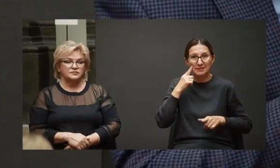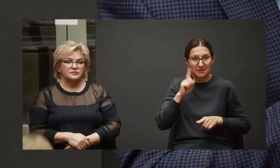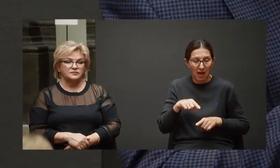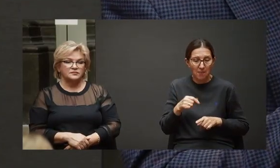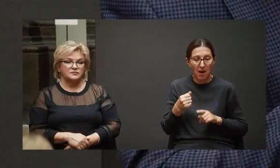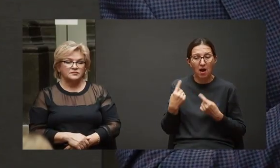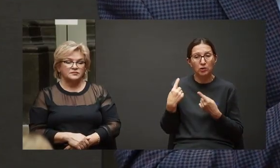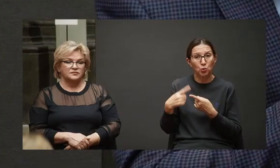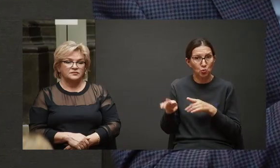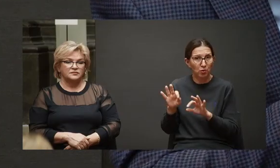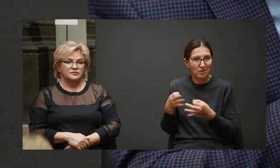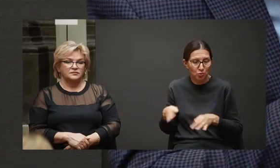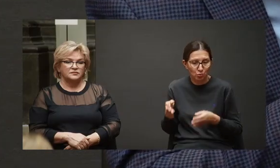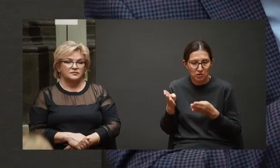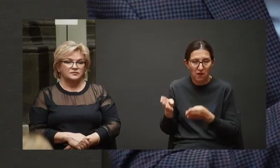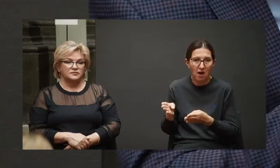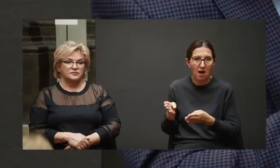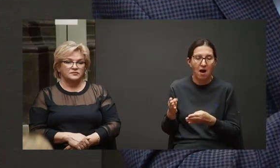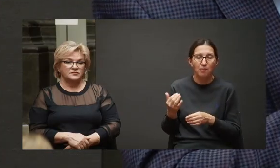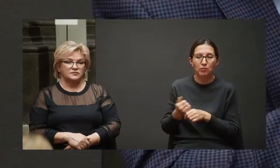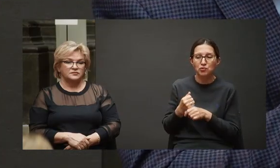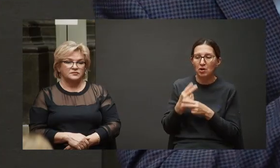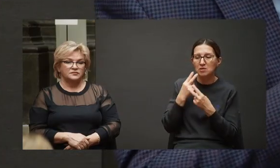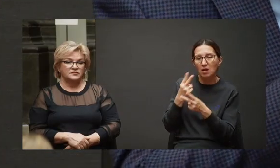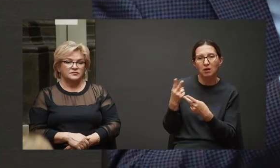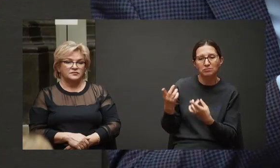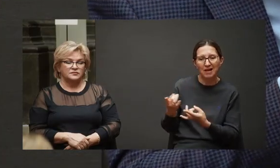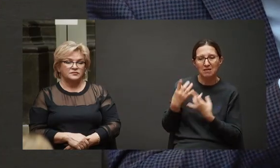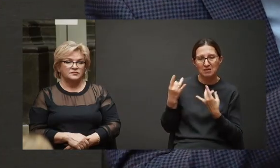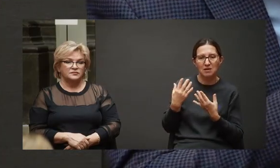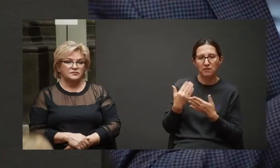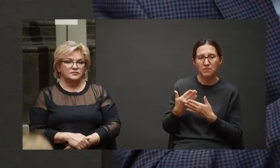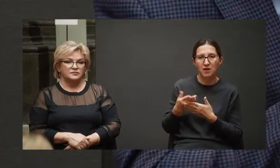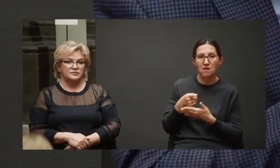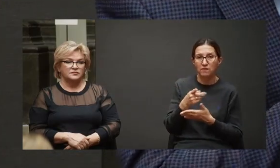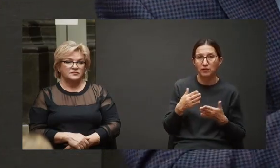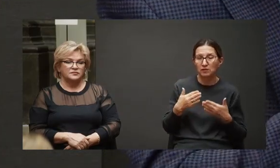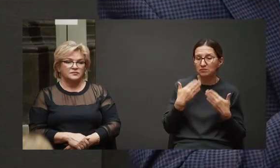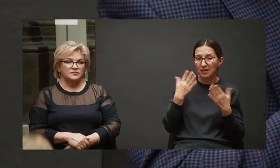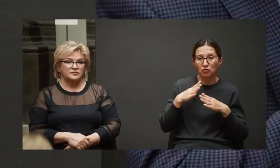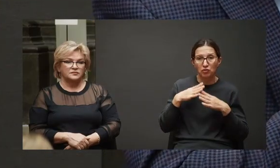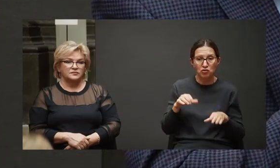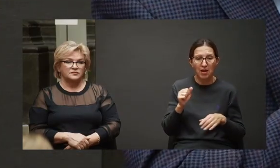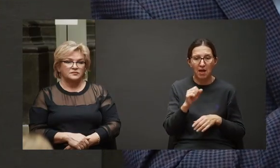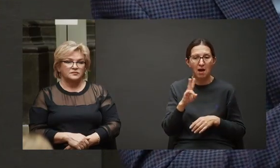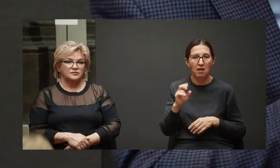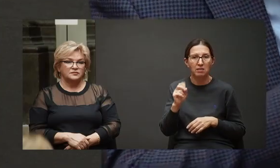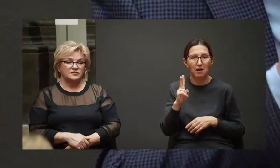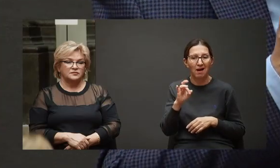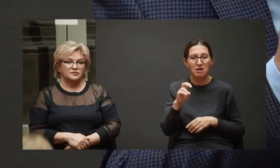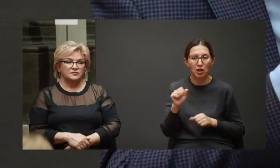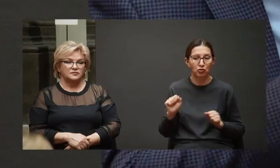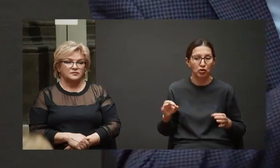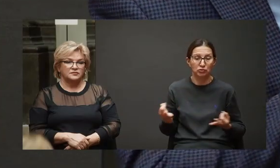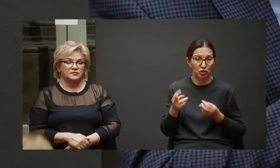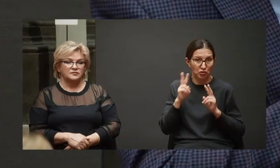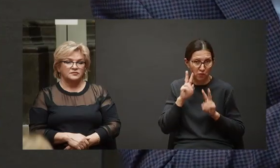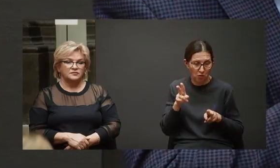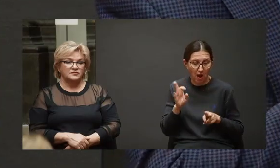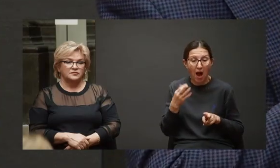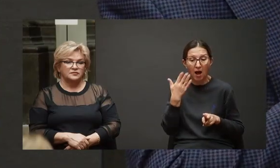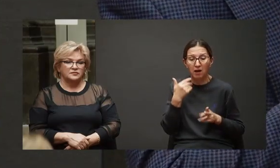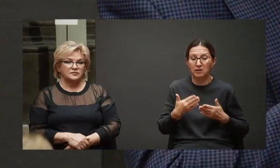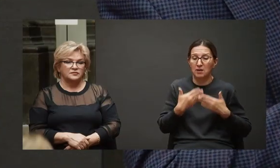то искусство, которое нам рассказывает, ну, Анну Каренину мы не читали, и мы не знаем про Анну Каренину ничего. Прочитали Анну Каренину, вот у